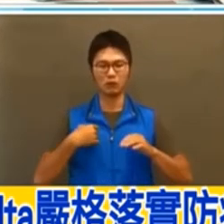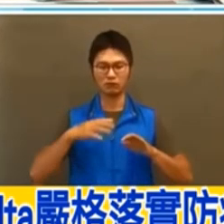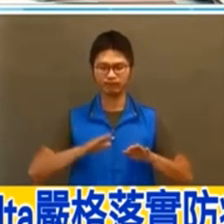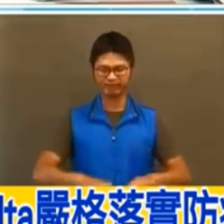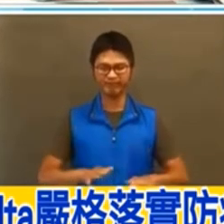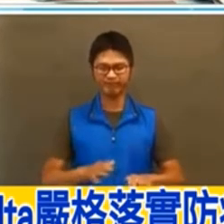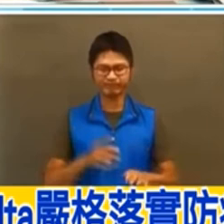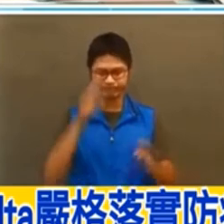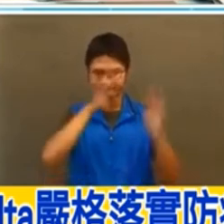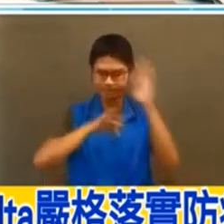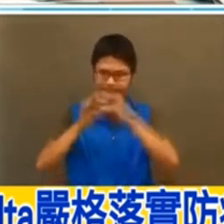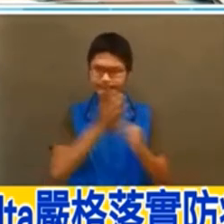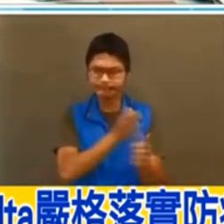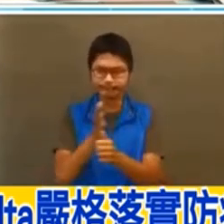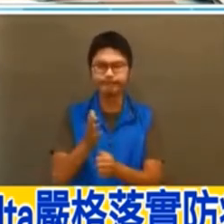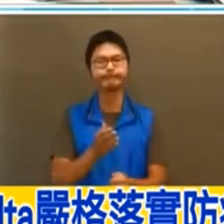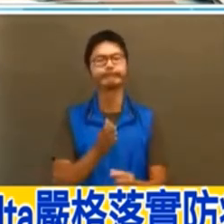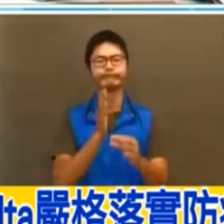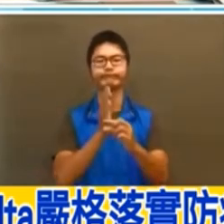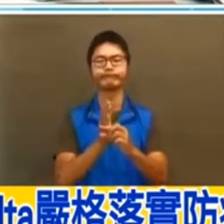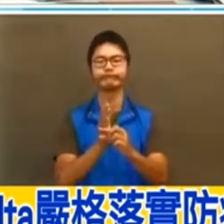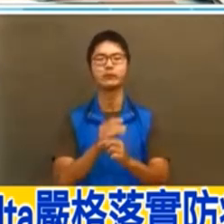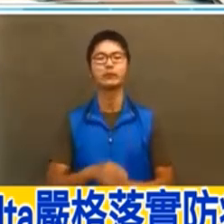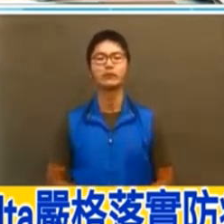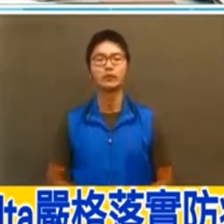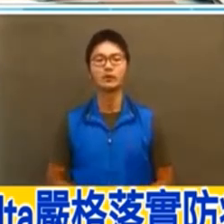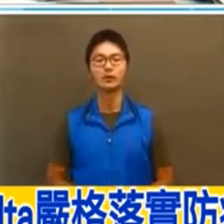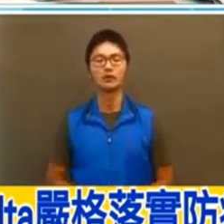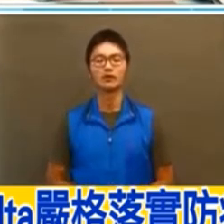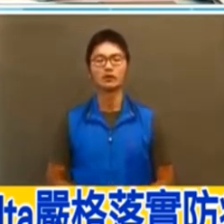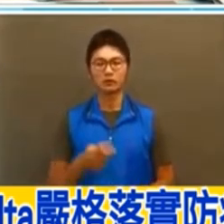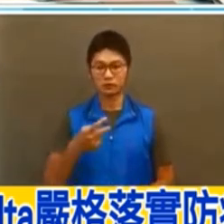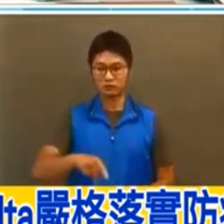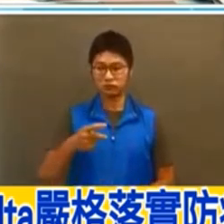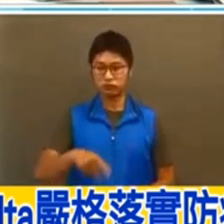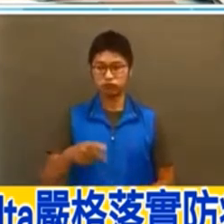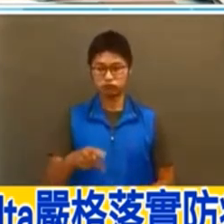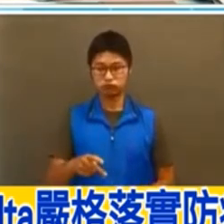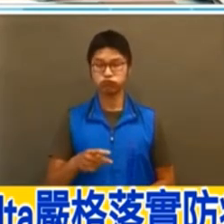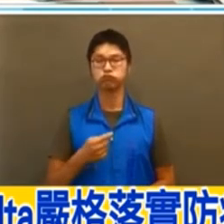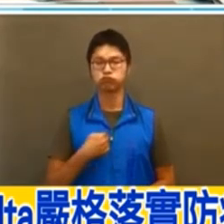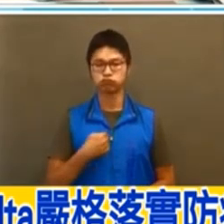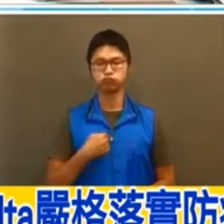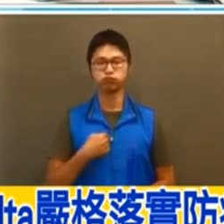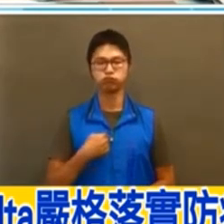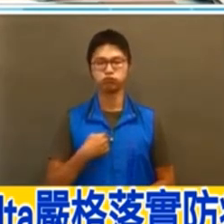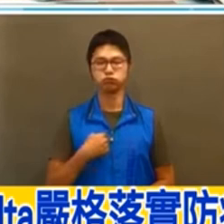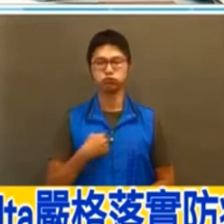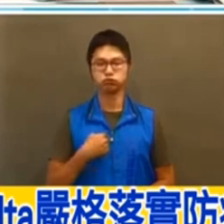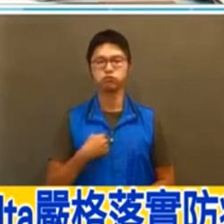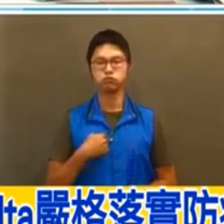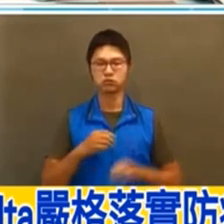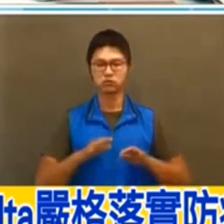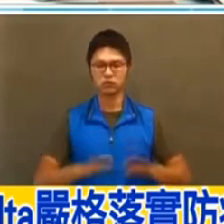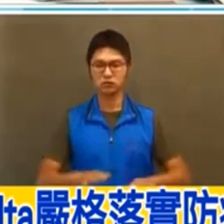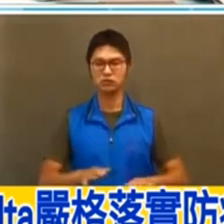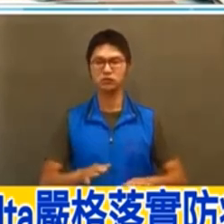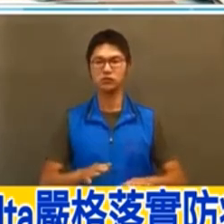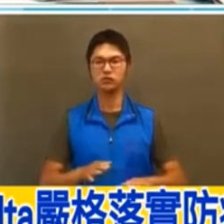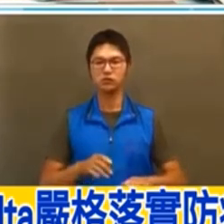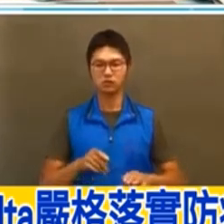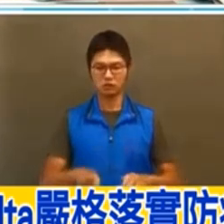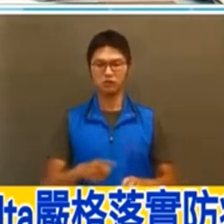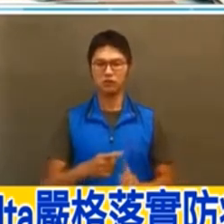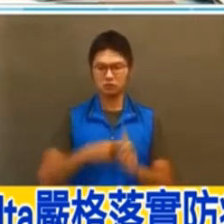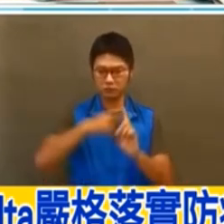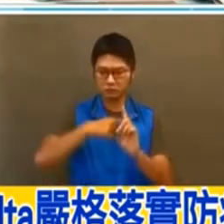厘清当中。但是一面厘清以外，我们一面也要求前面提高强化二级的前面